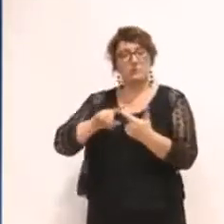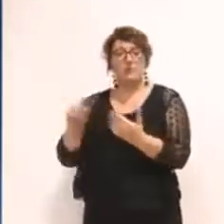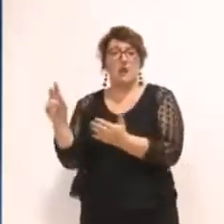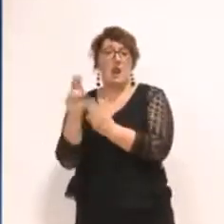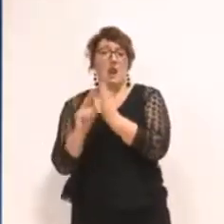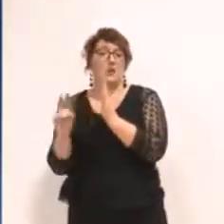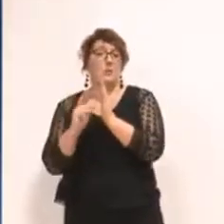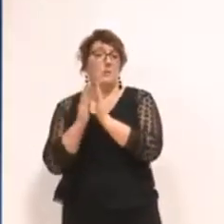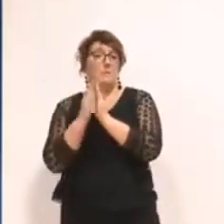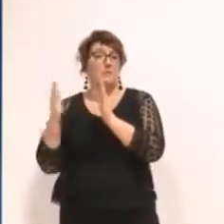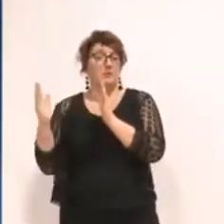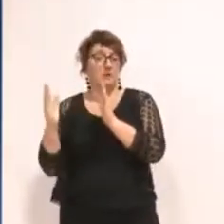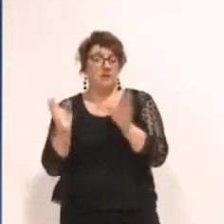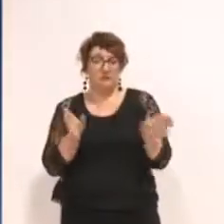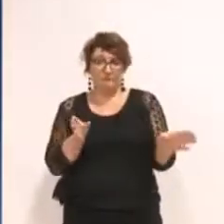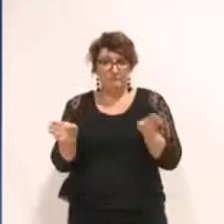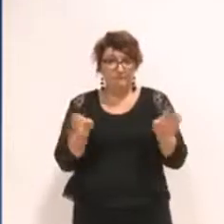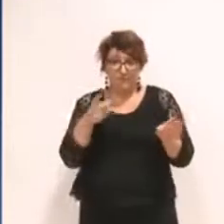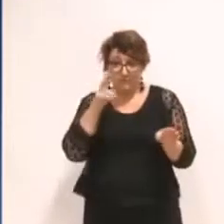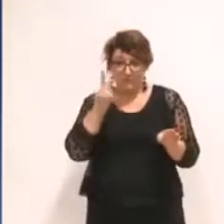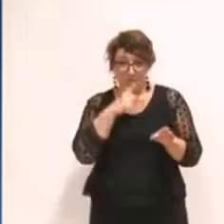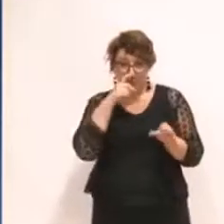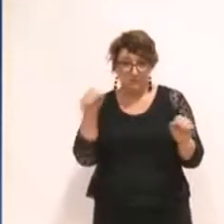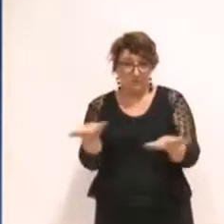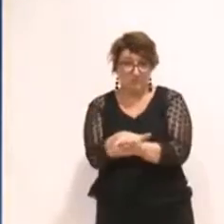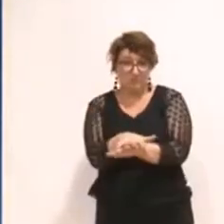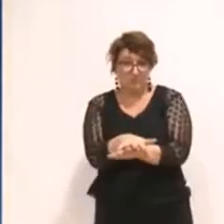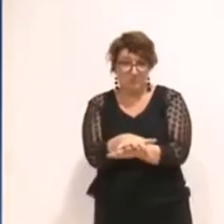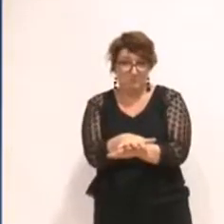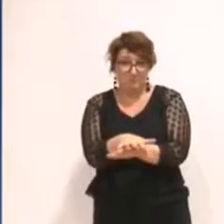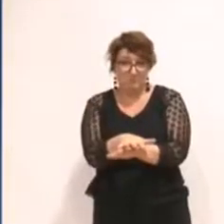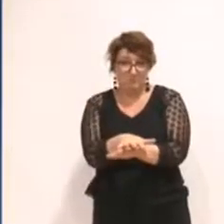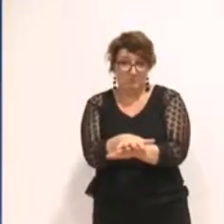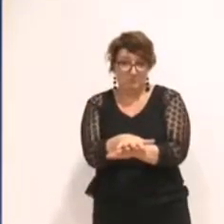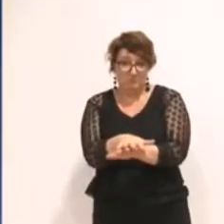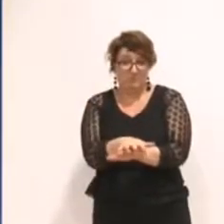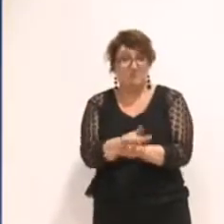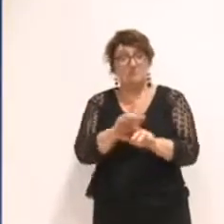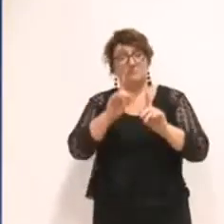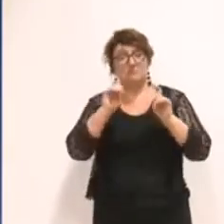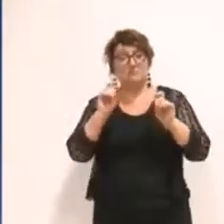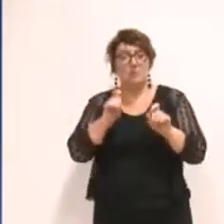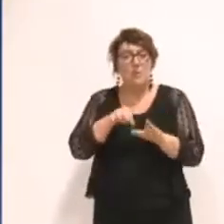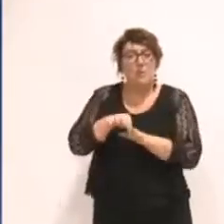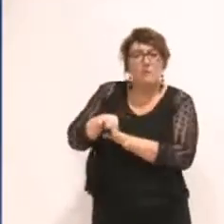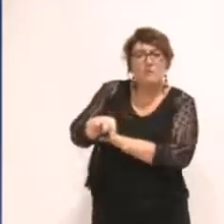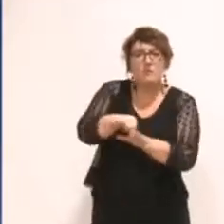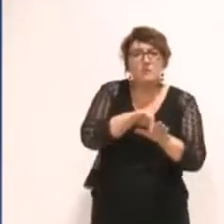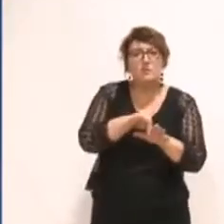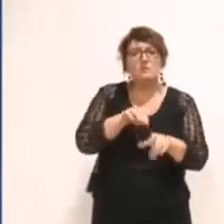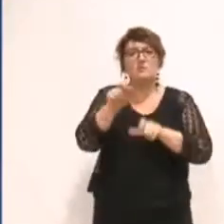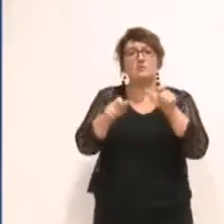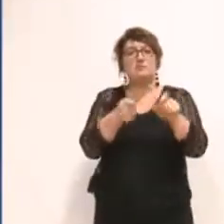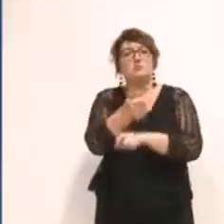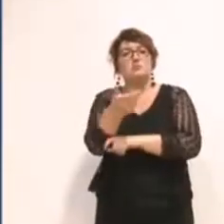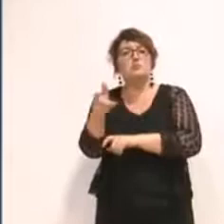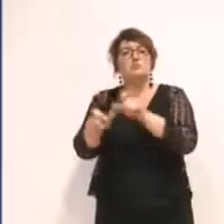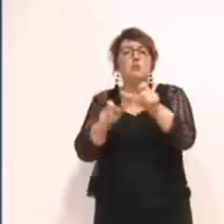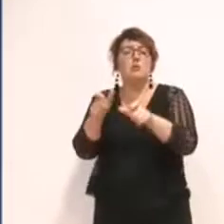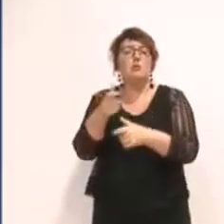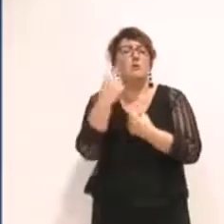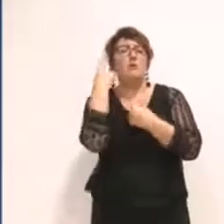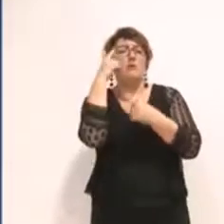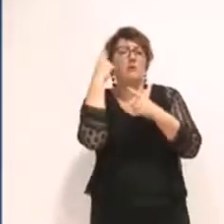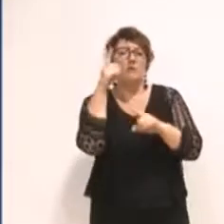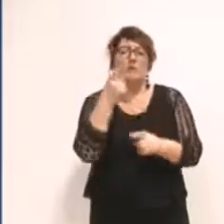Sur les deux, il y a une énorme confusion. Donc sur la votation, là, bon, plusieurs intervenants en ont parlé, je ne vais pas en remettre une couche, mais